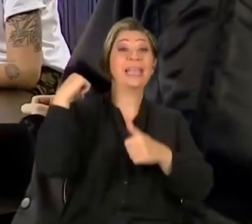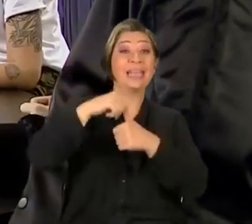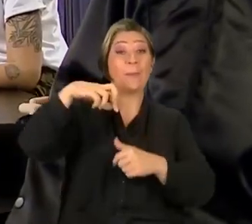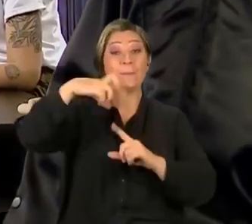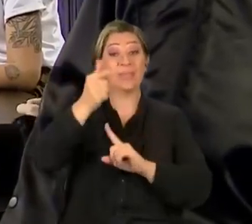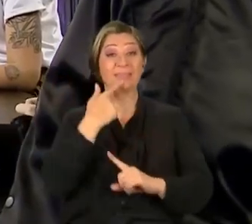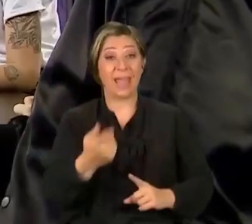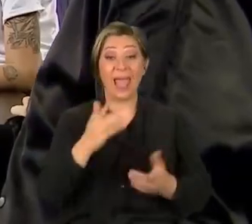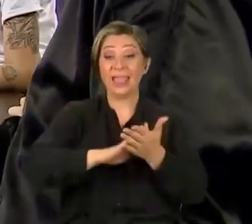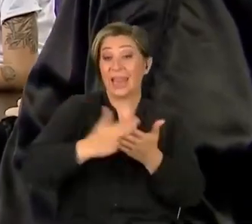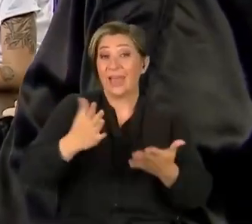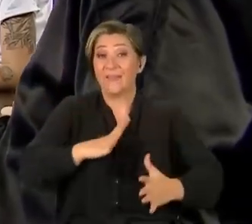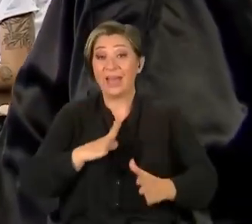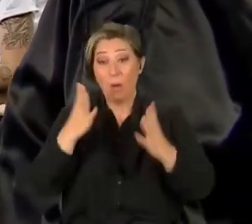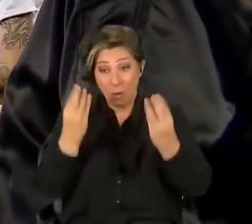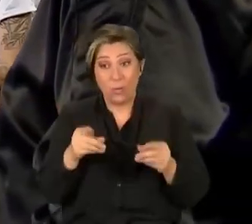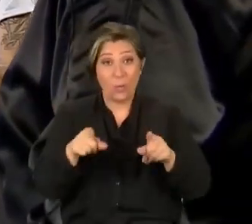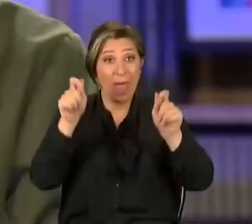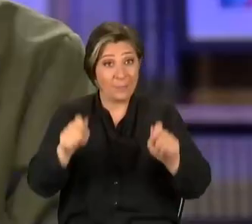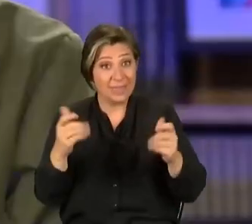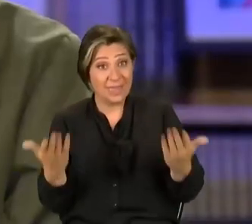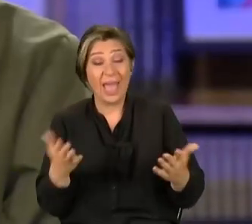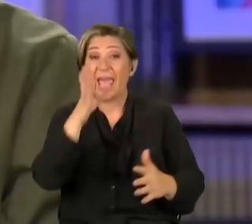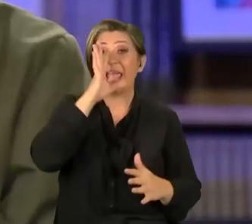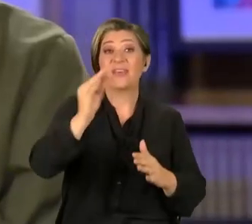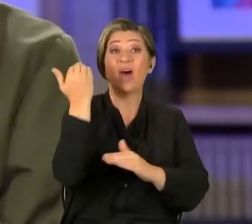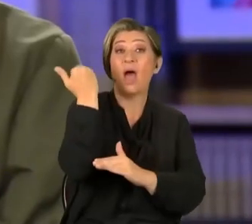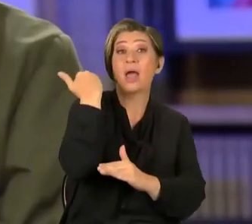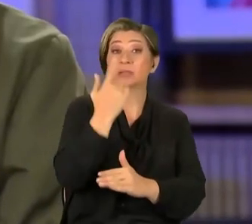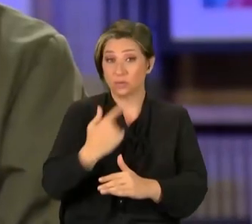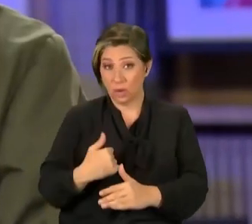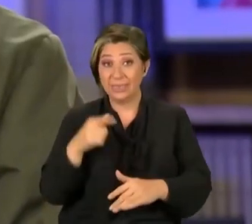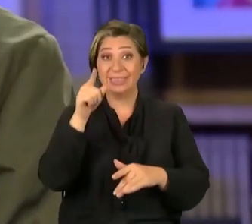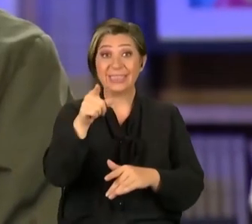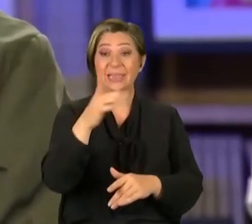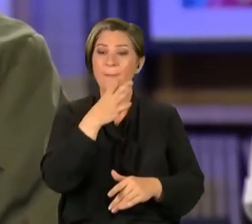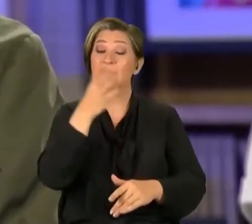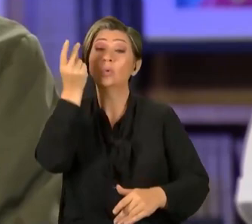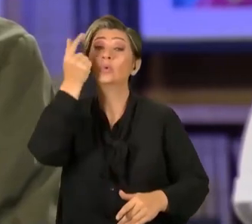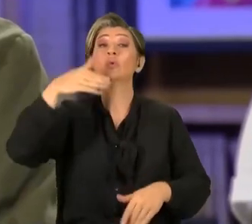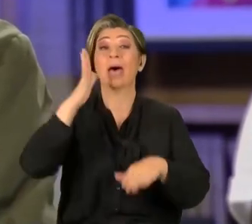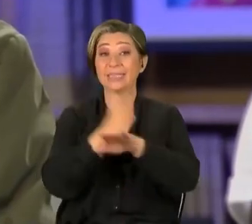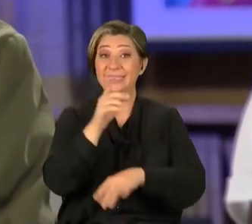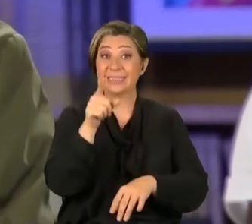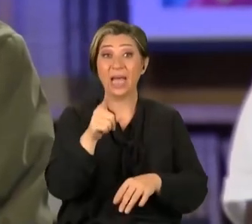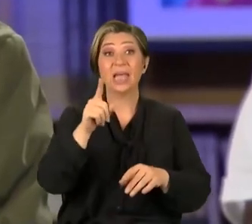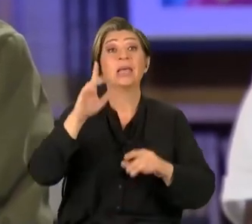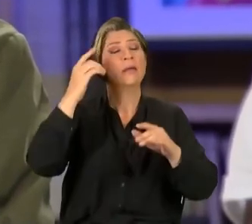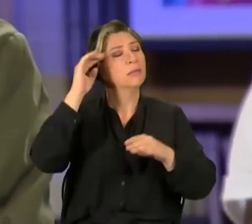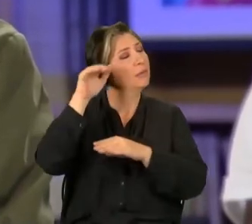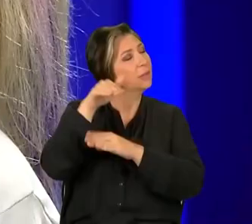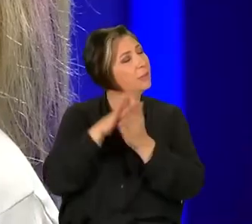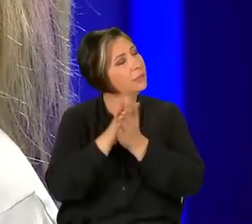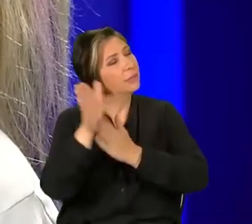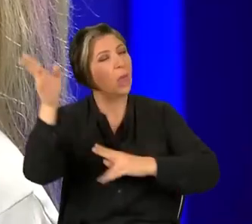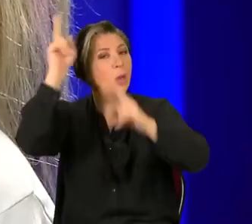Elde ne var? Söyle bana. Değdi mi bunları yaptığına? Kim var arkanda söyle. Sen de bildiğini unutmadın aslında. Daldınız